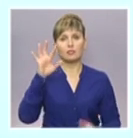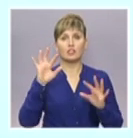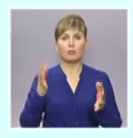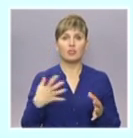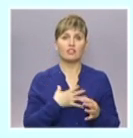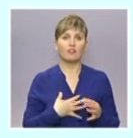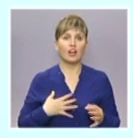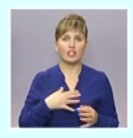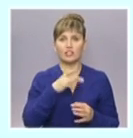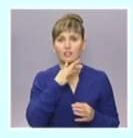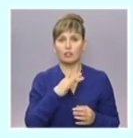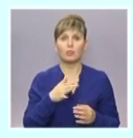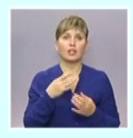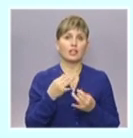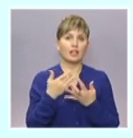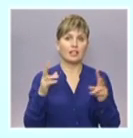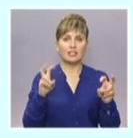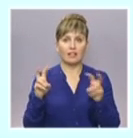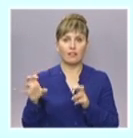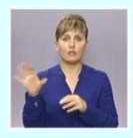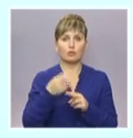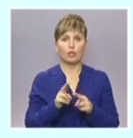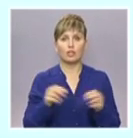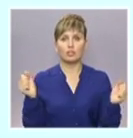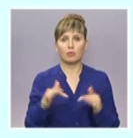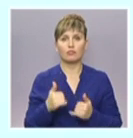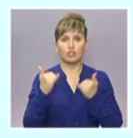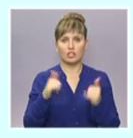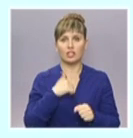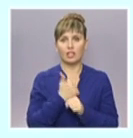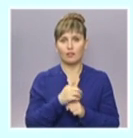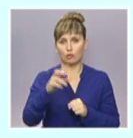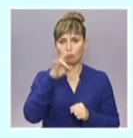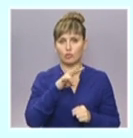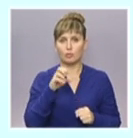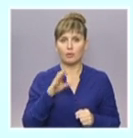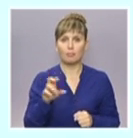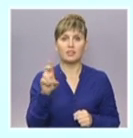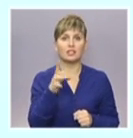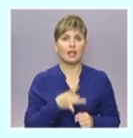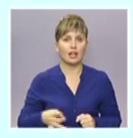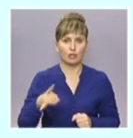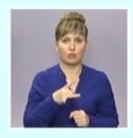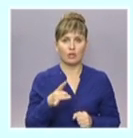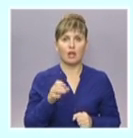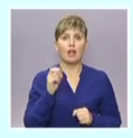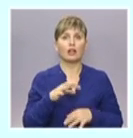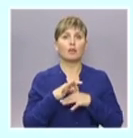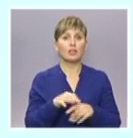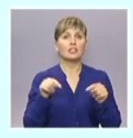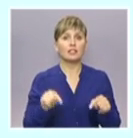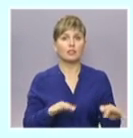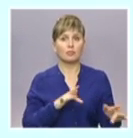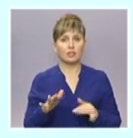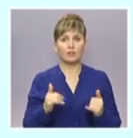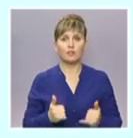Знаменательные события, ключевые моменты, острые цитаты. Все это собрали в честь главы государства Нурсултана Назарбаева в Бастандыкском районе.